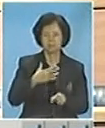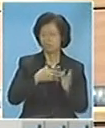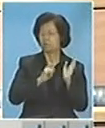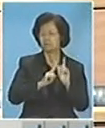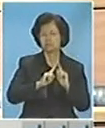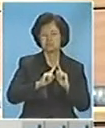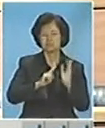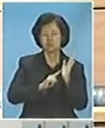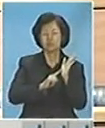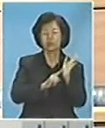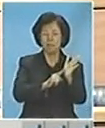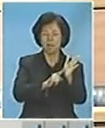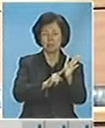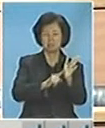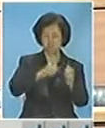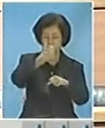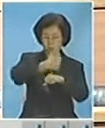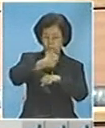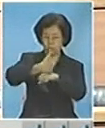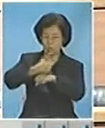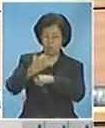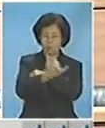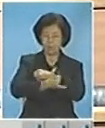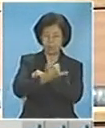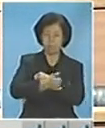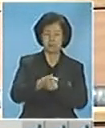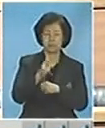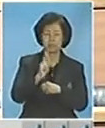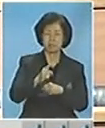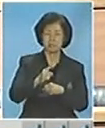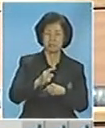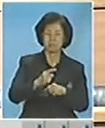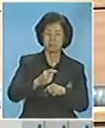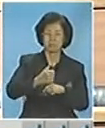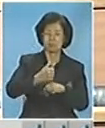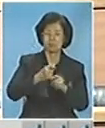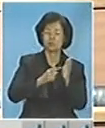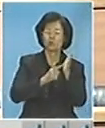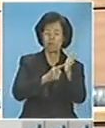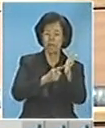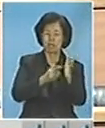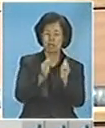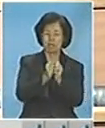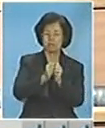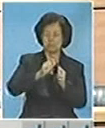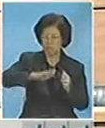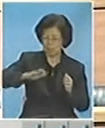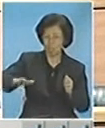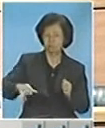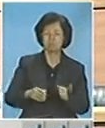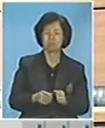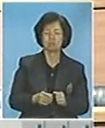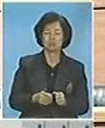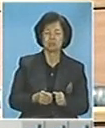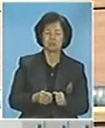คือผู้นำประเทศที่ซึ่งต้องเป็นแบบอย่างให้กับเยาวชนและจริงๆแล้วท่านนายกยิ่งลักษณ์ชินวัตรท่านเป็นคนในสภาแห่